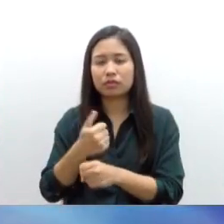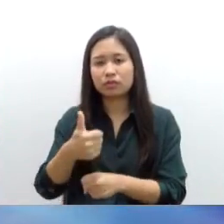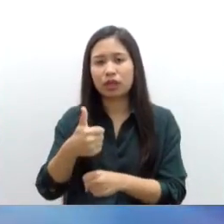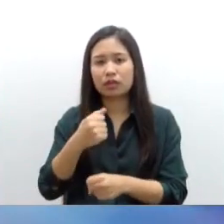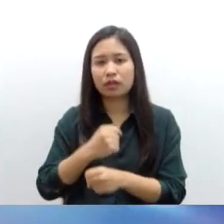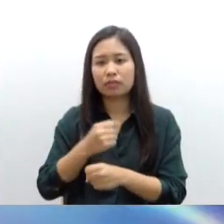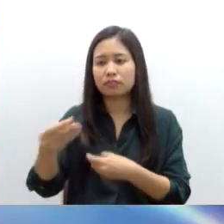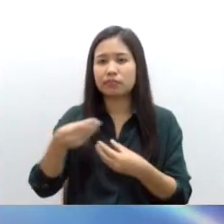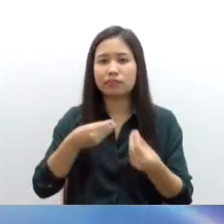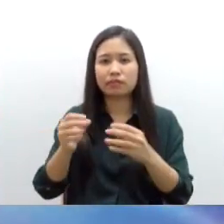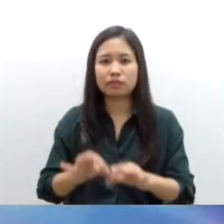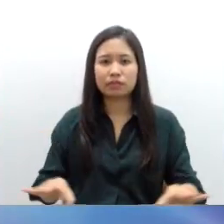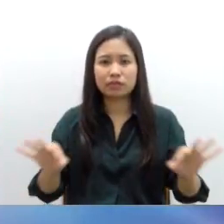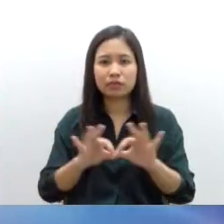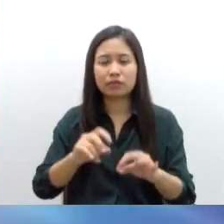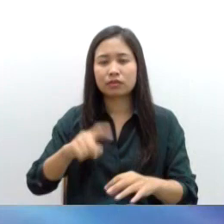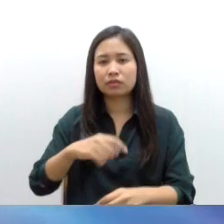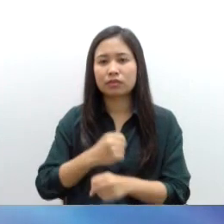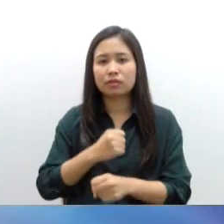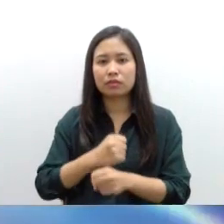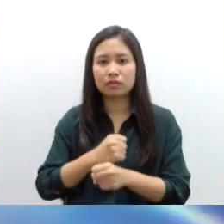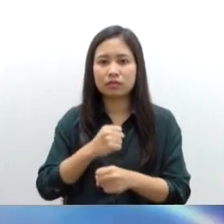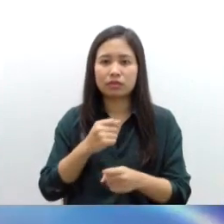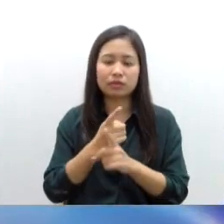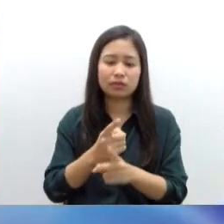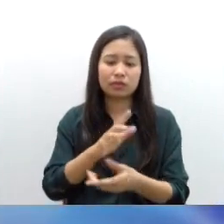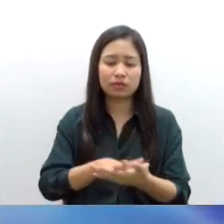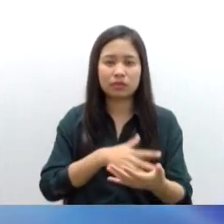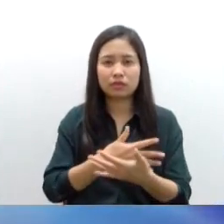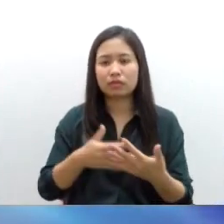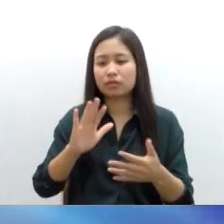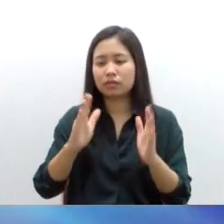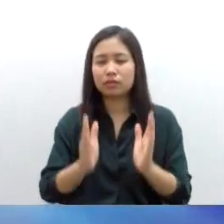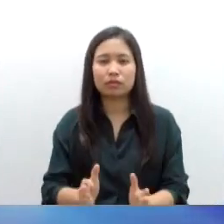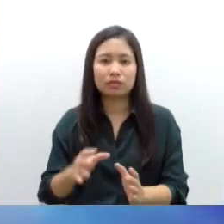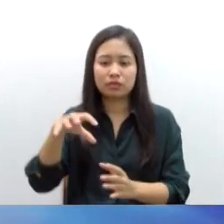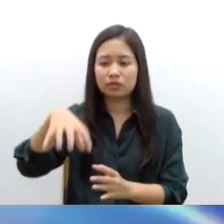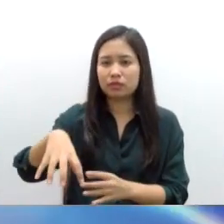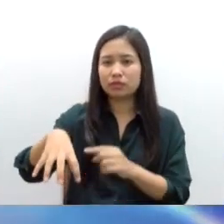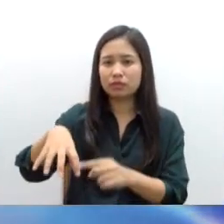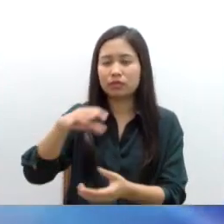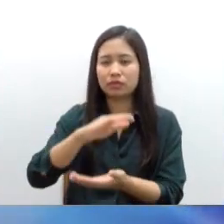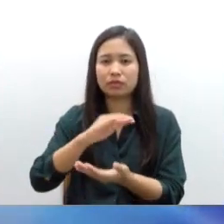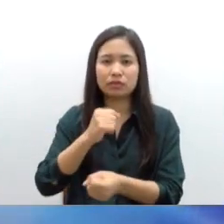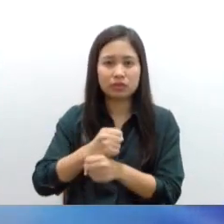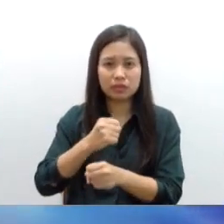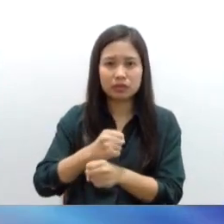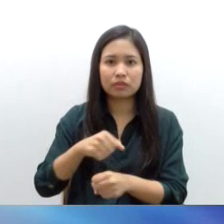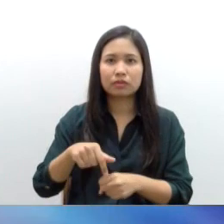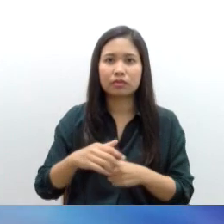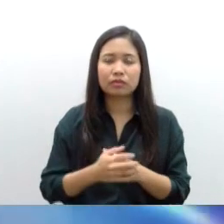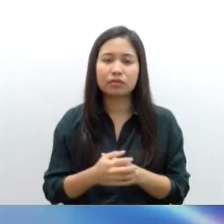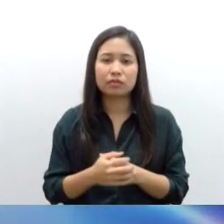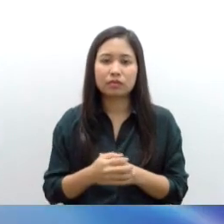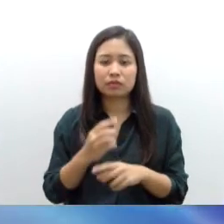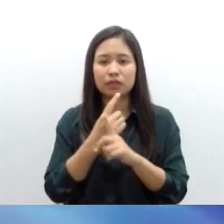เป็นสำคัญและกำหนดตารางการทำงานของบุคลากรในสังกัด หมุนเวียนกันมาปฏิบัติงานตามข้อ